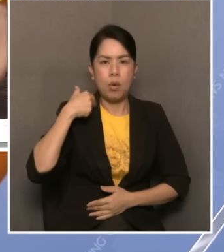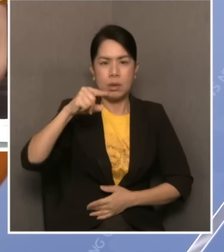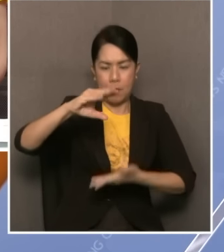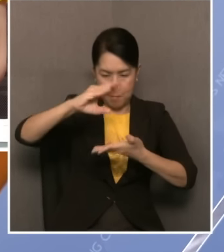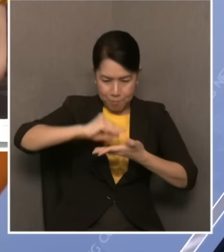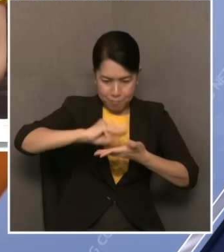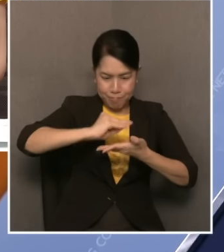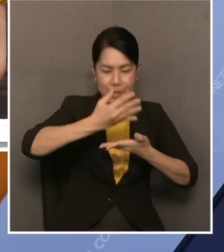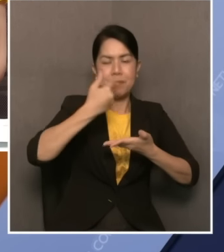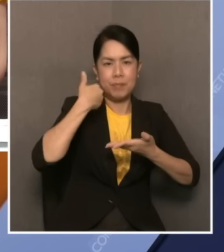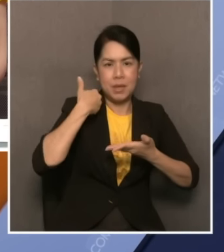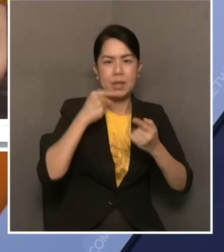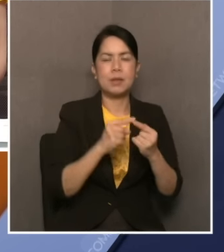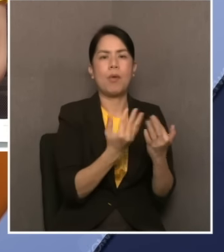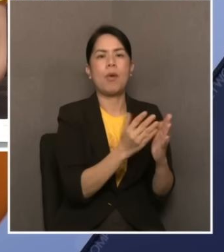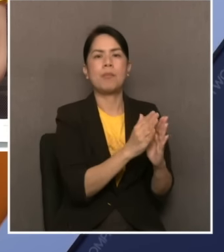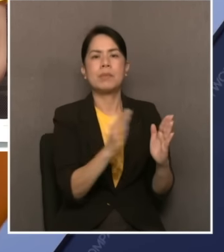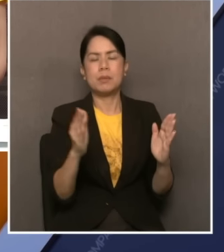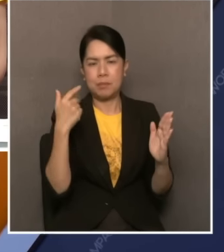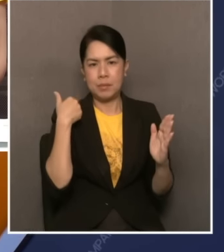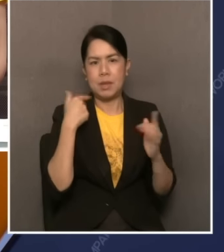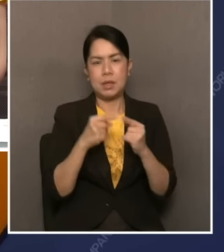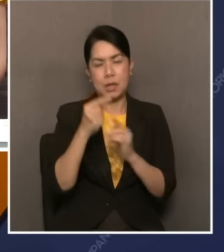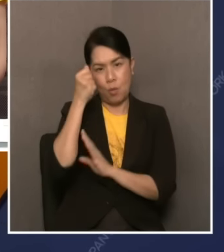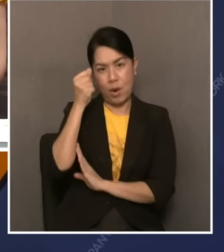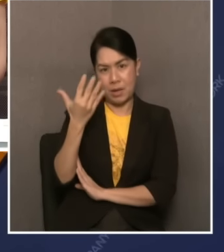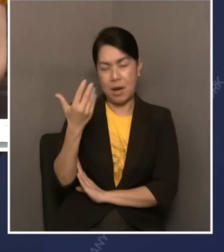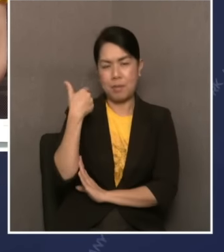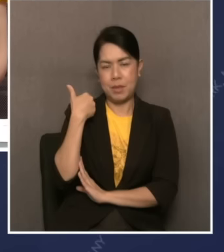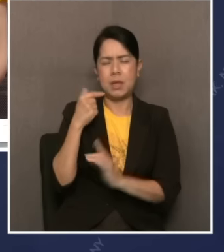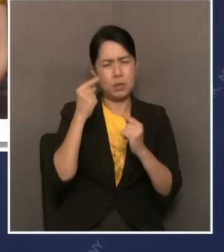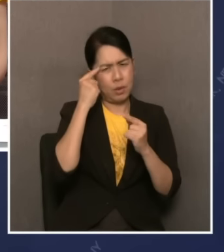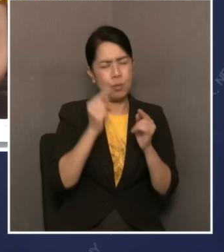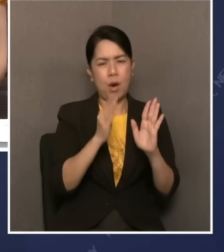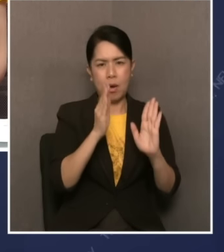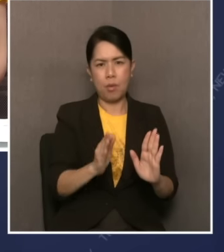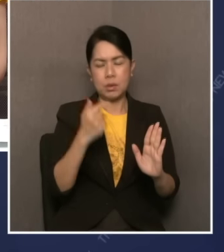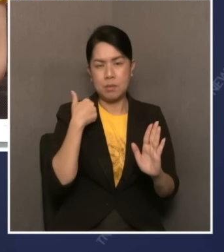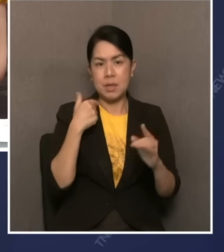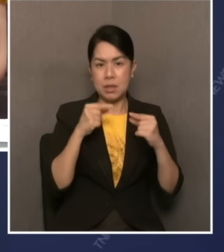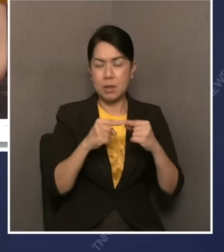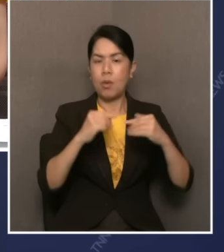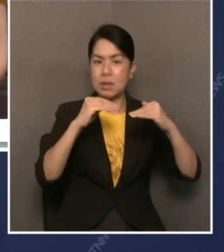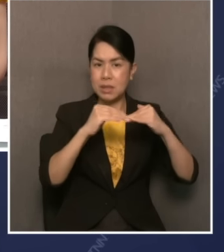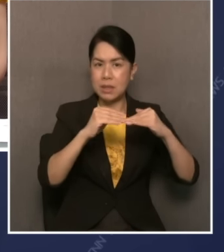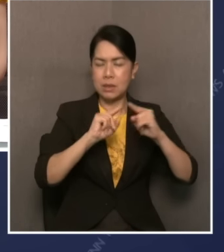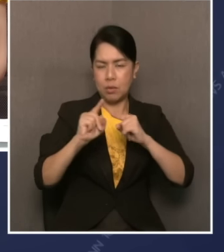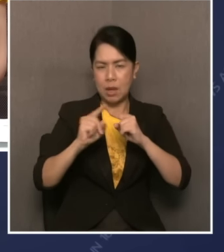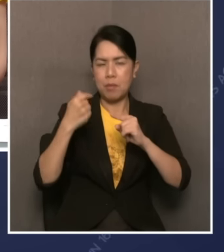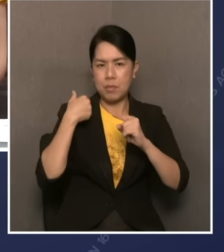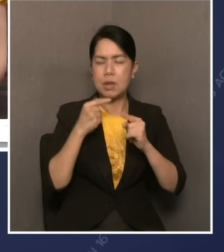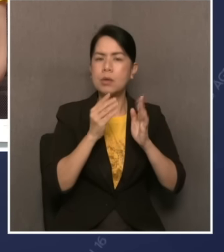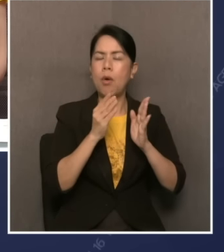มเปิดโกทา เบีรรับสทธกันแล้วคาดการผู้ใช้สิดถึง 45 ลานคนเพราฉะนั้นช่วง 45 วัน diligence